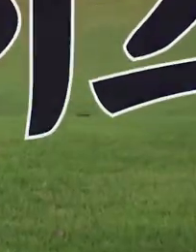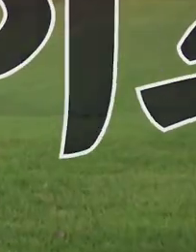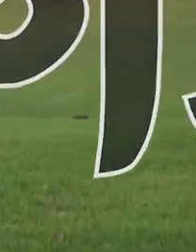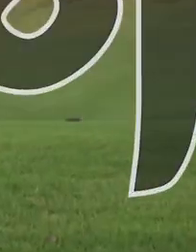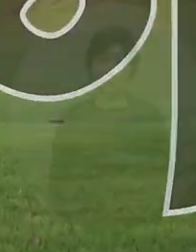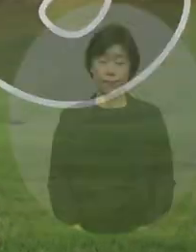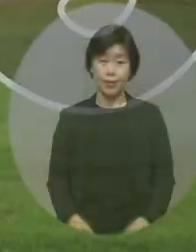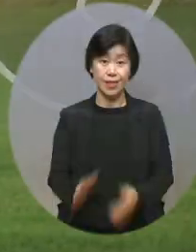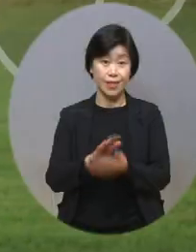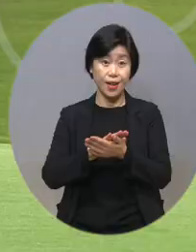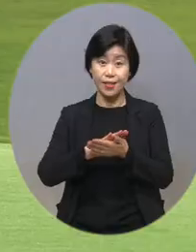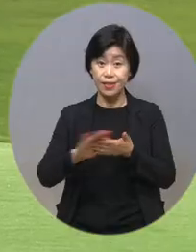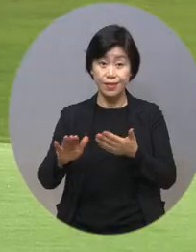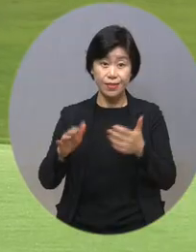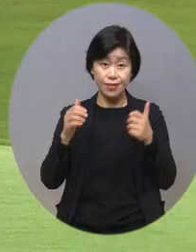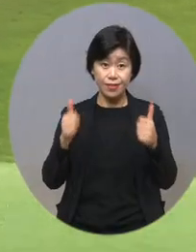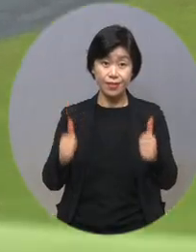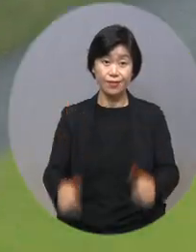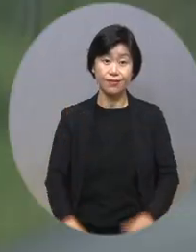나이스!